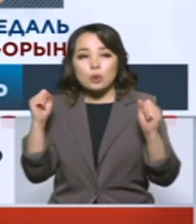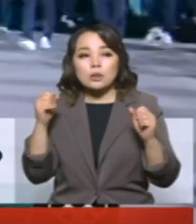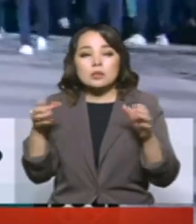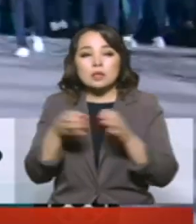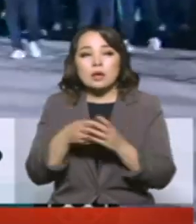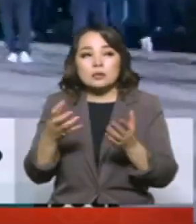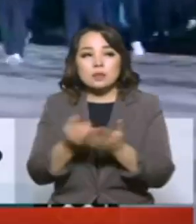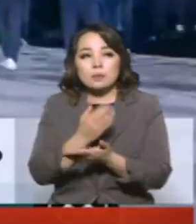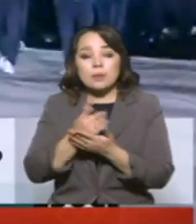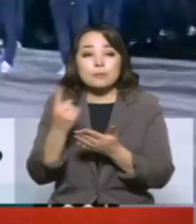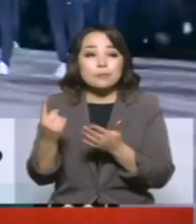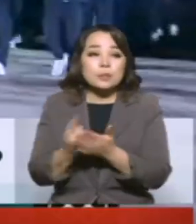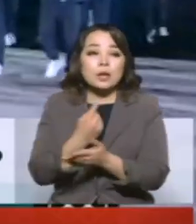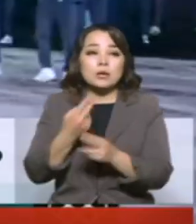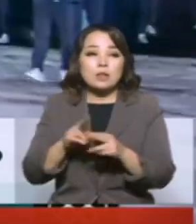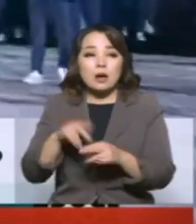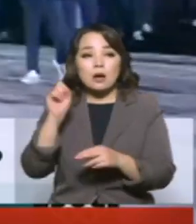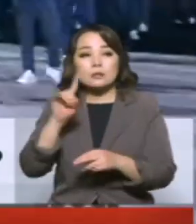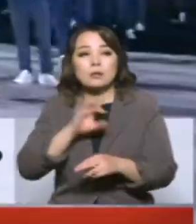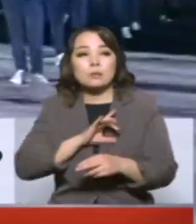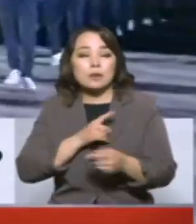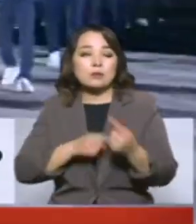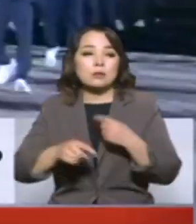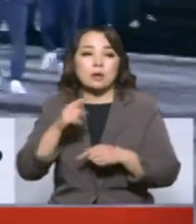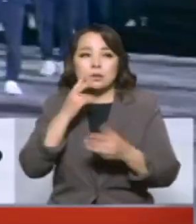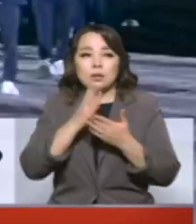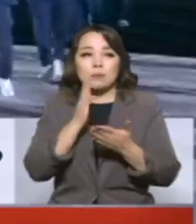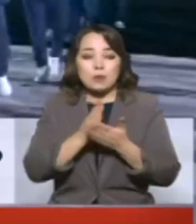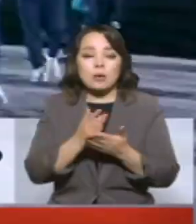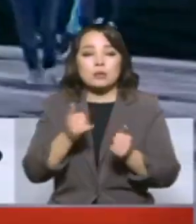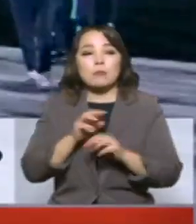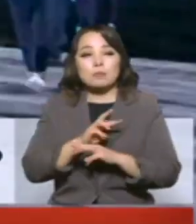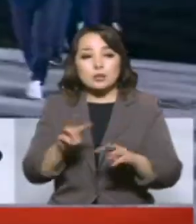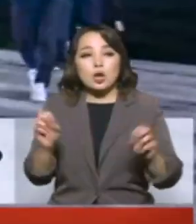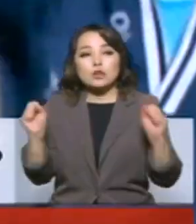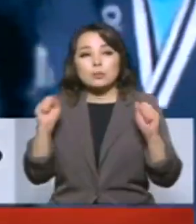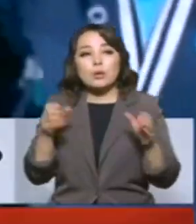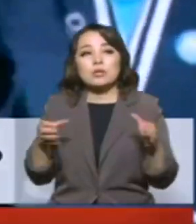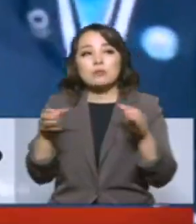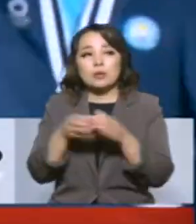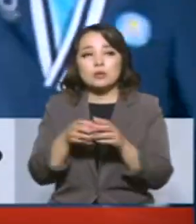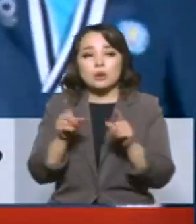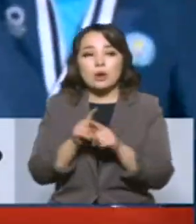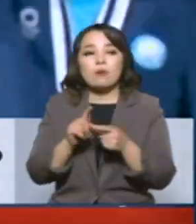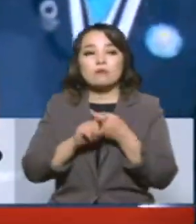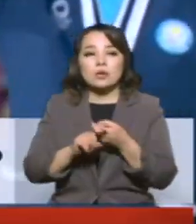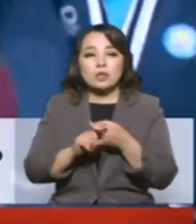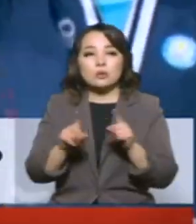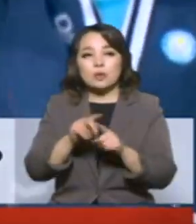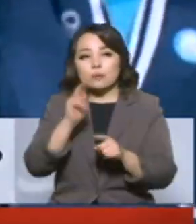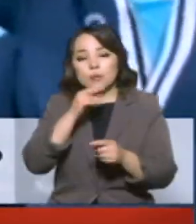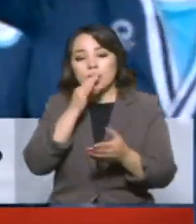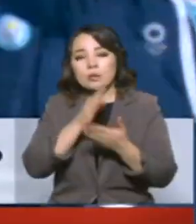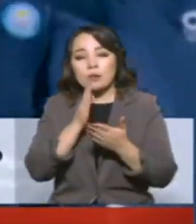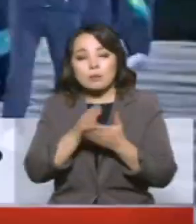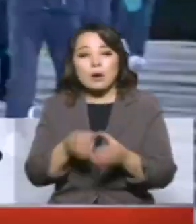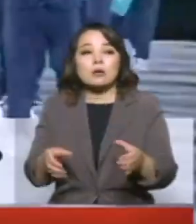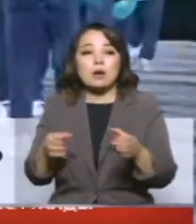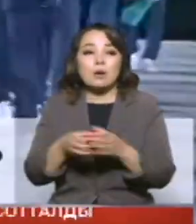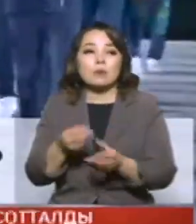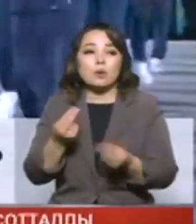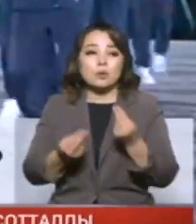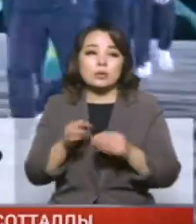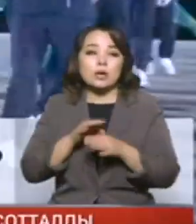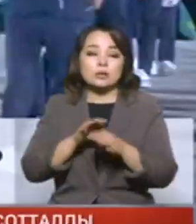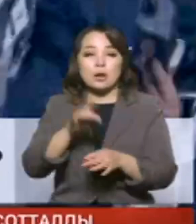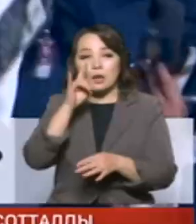тумады. Тарихта бірінші рет алтын медальсіз қайтты. Оған министрлікте спорт федерацияларда вирусты кінәлады. Жалпы командалық есепте